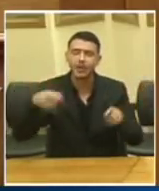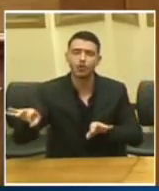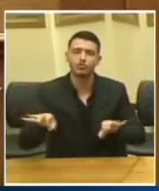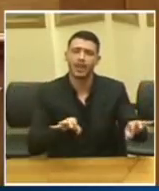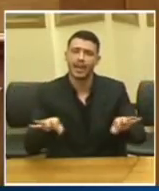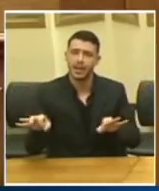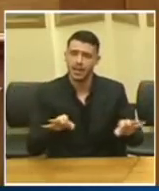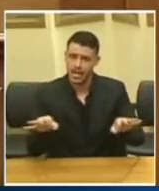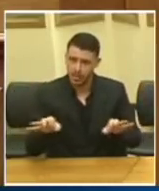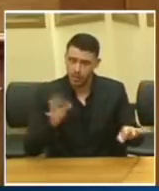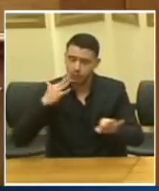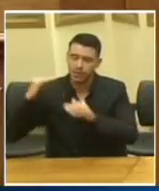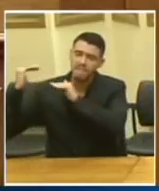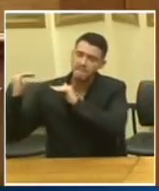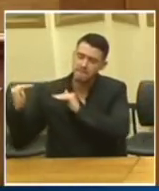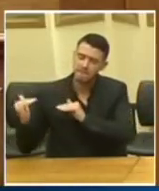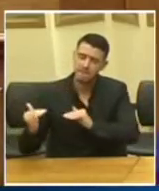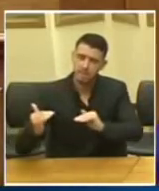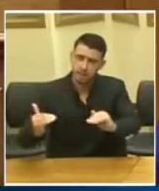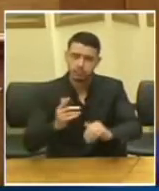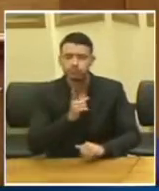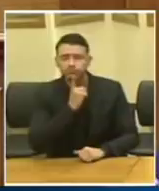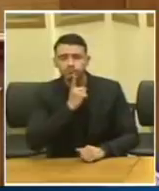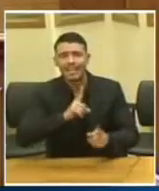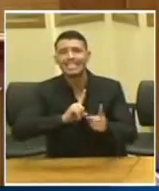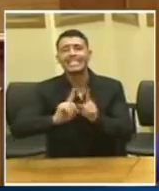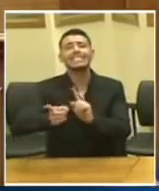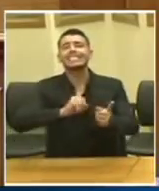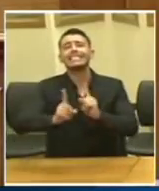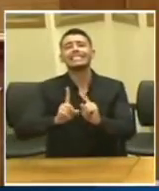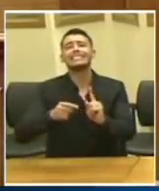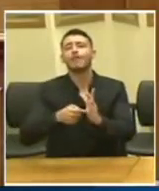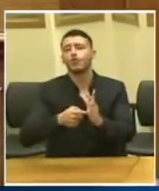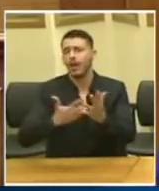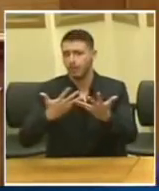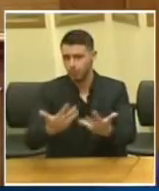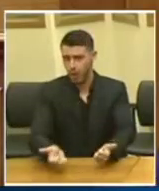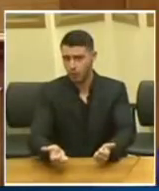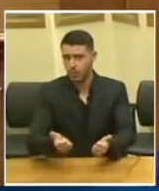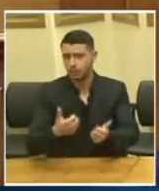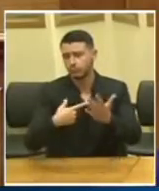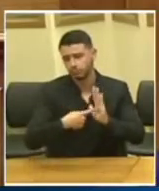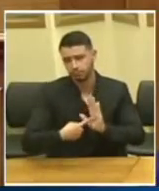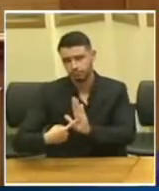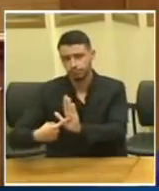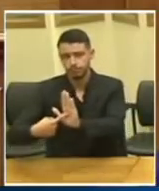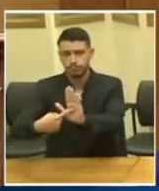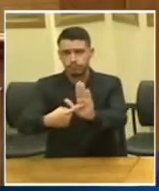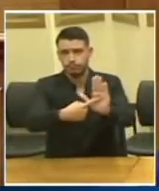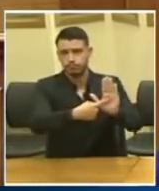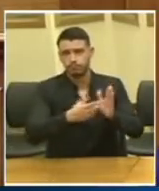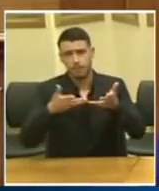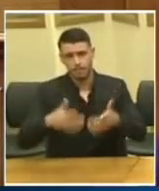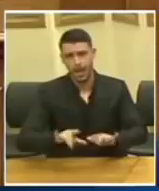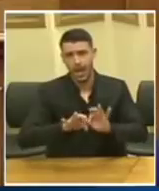διότι αυτή είναι μια συμφωνία αυτή που έχουμε τώρα στο τραπέζι και που σας παρουσίασε αναλυτικά ο